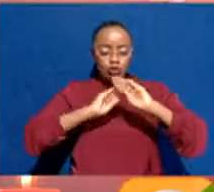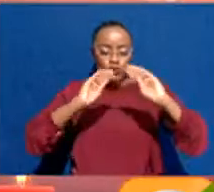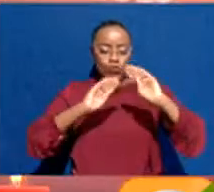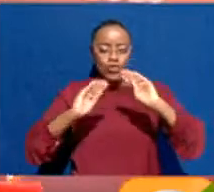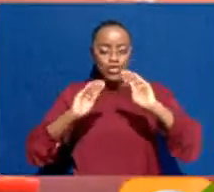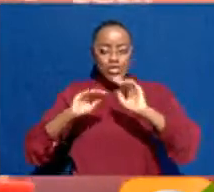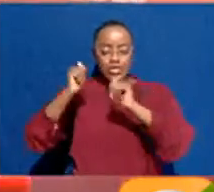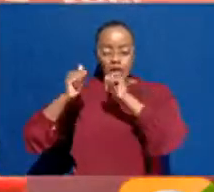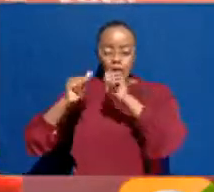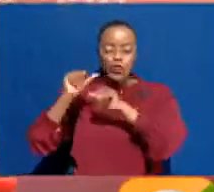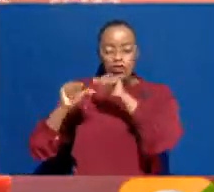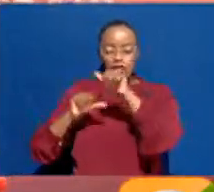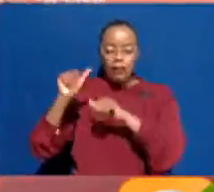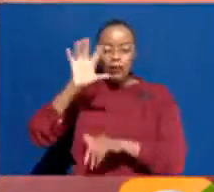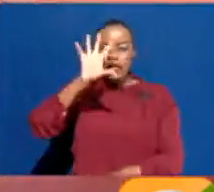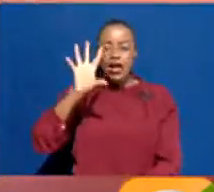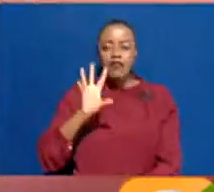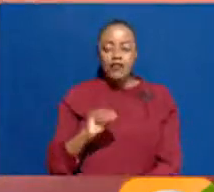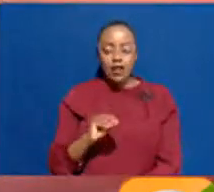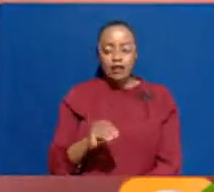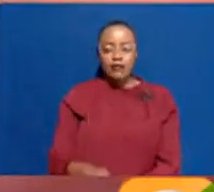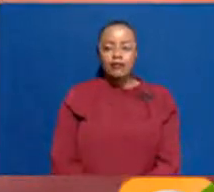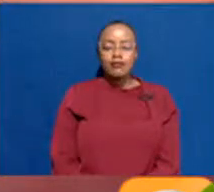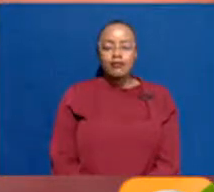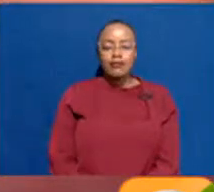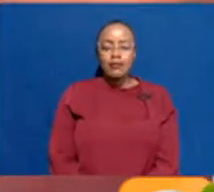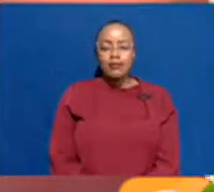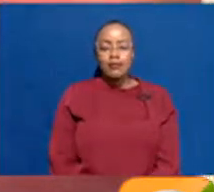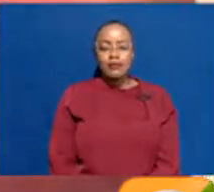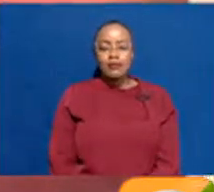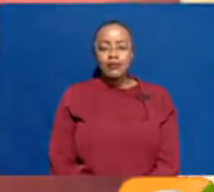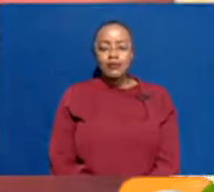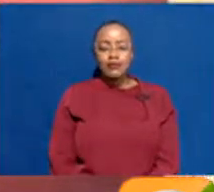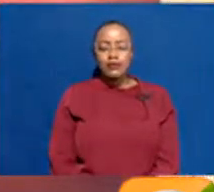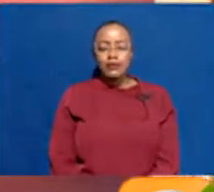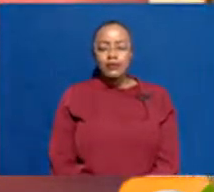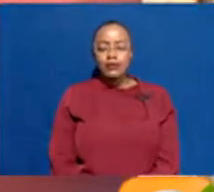mafunzo yanayohusu Afrika. Mary Mwoki, Runinga ya Citizen.